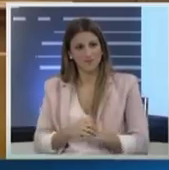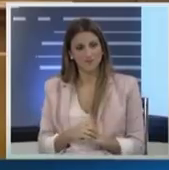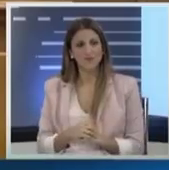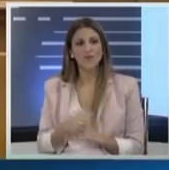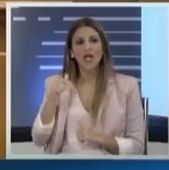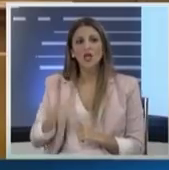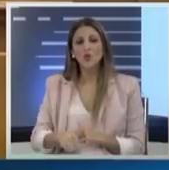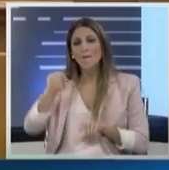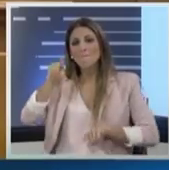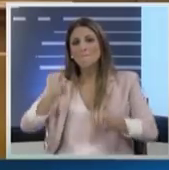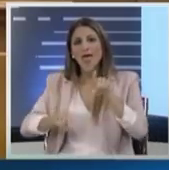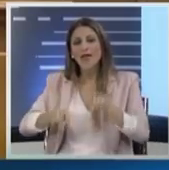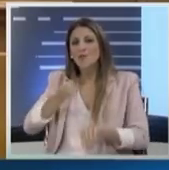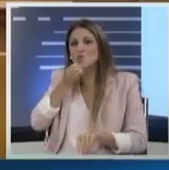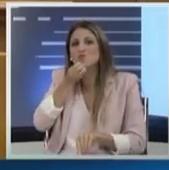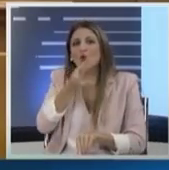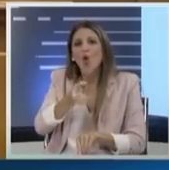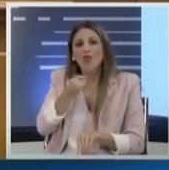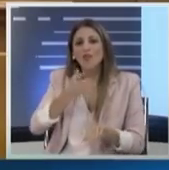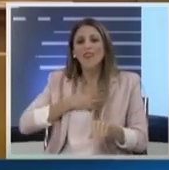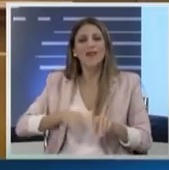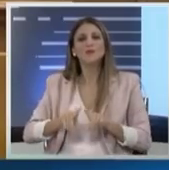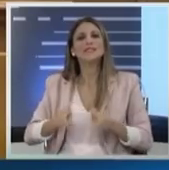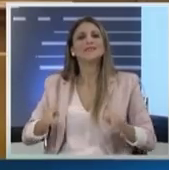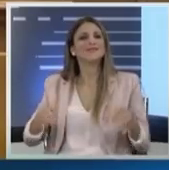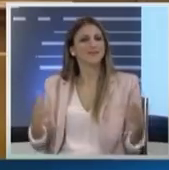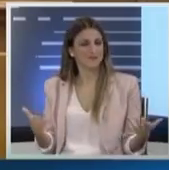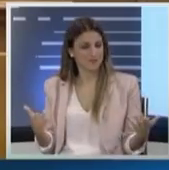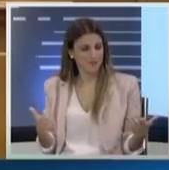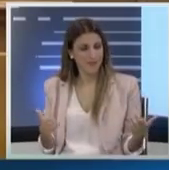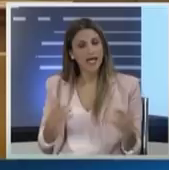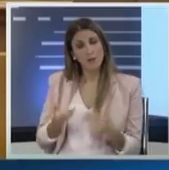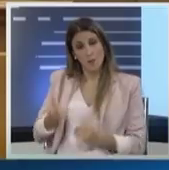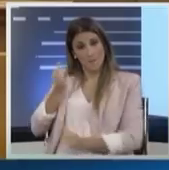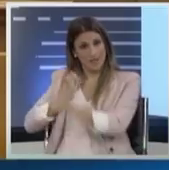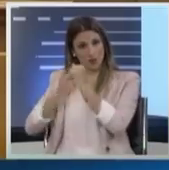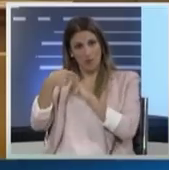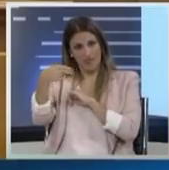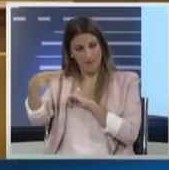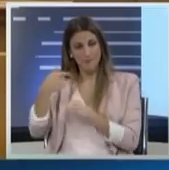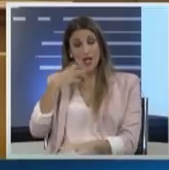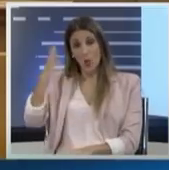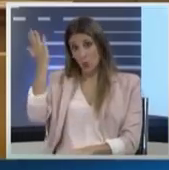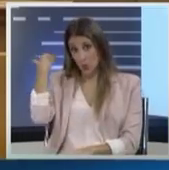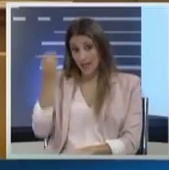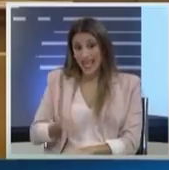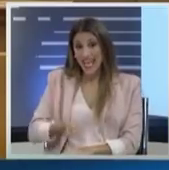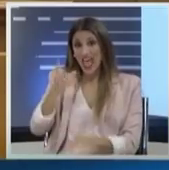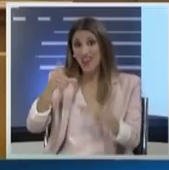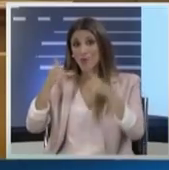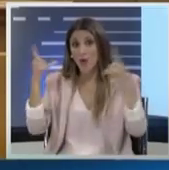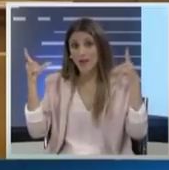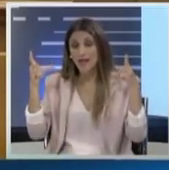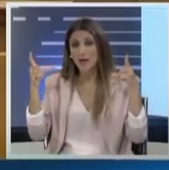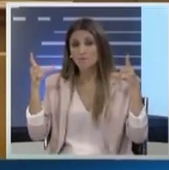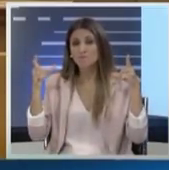σαράκι σας σε αυτή εδώ την αίθουσα. Έρχομαι λοιπόν και λέω το εξής. Ήσασταν εσείς που όταν